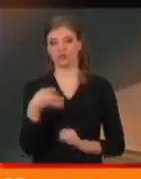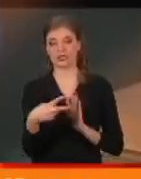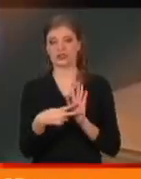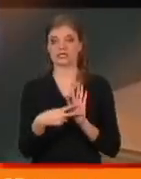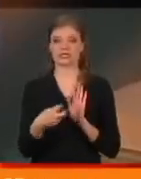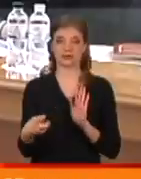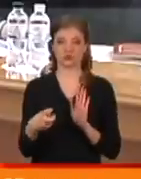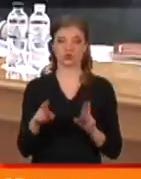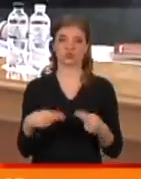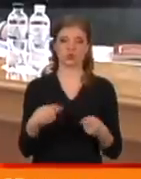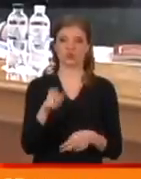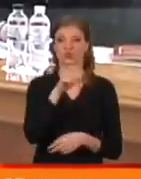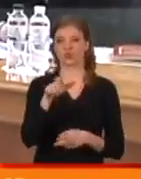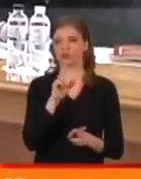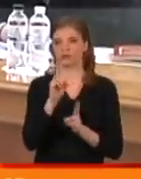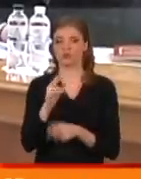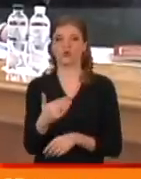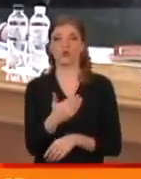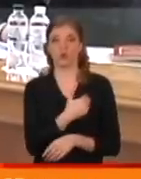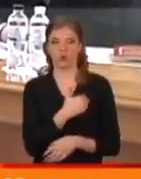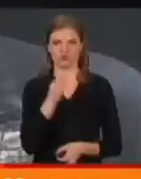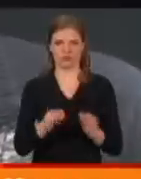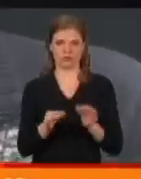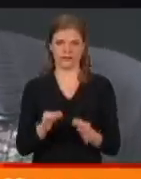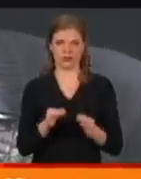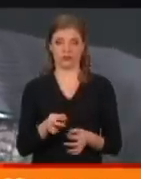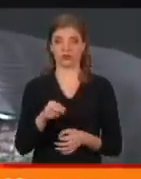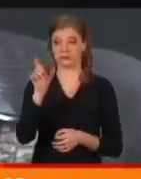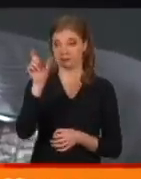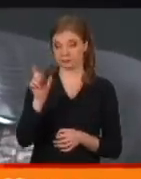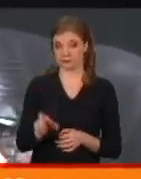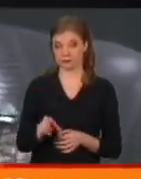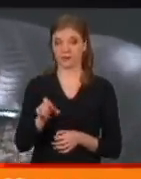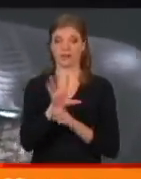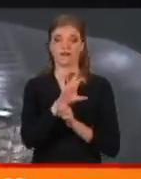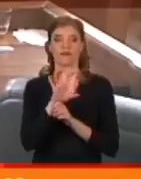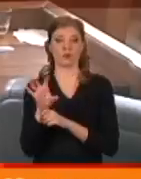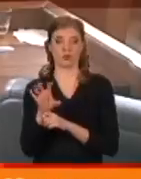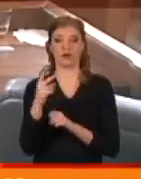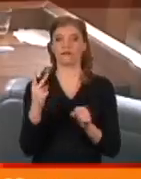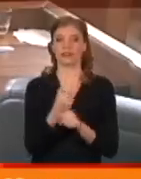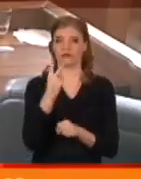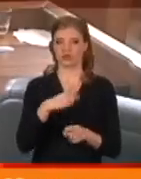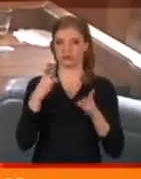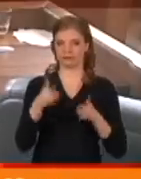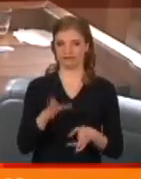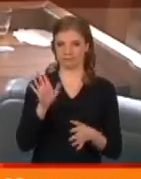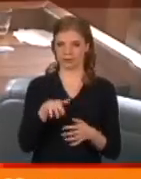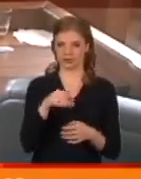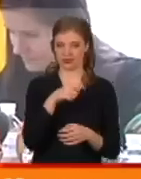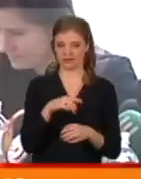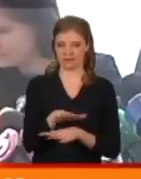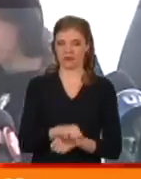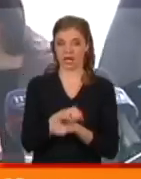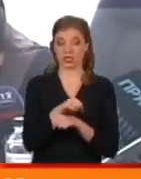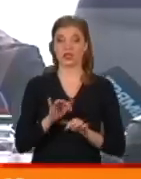4700 злочинів. Люди нарікають, хочуть діждати справедливості. Олександр Тимошенко – фотограф, двічі поранений на Майдані. По суті,